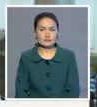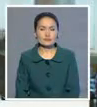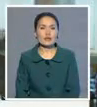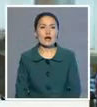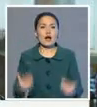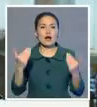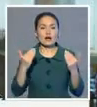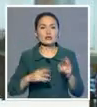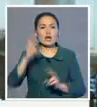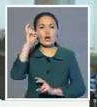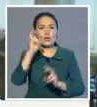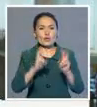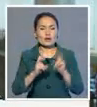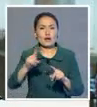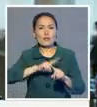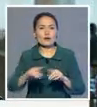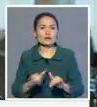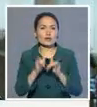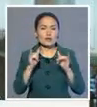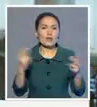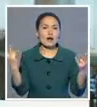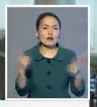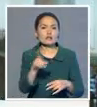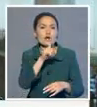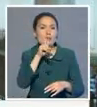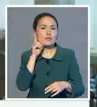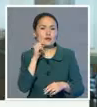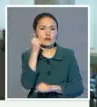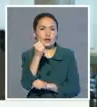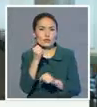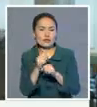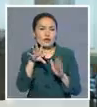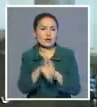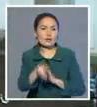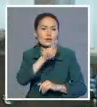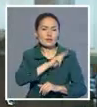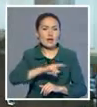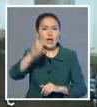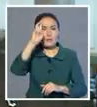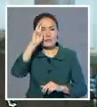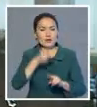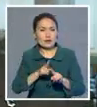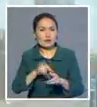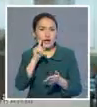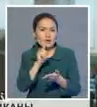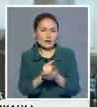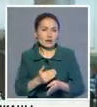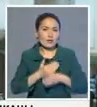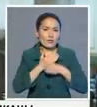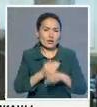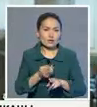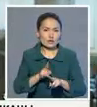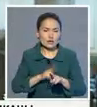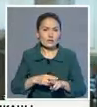Қазір өндірістің жаңа салалары мен кәсіпорындар қарқын алуда, оларды қажетті білікті мамандармен қамтамасыз етуге мемлекеттің барлық уақытта бірдей күші жете